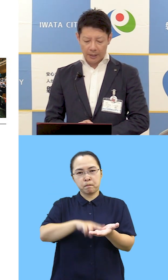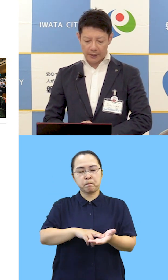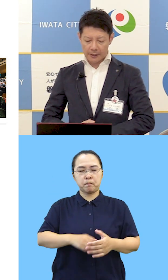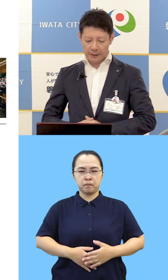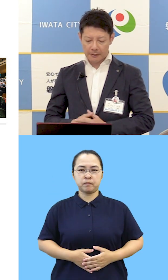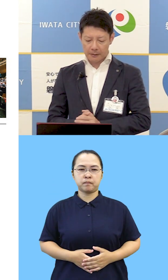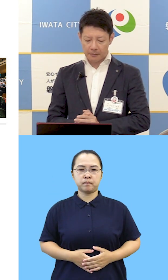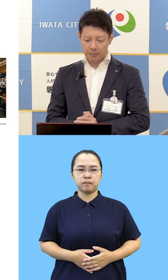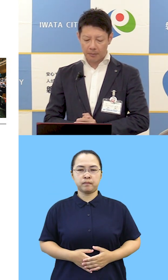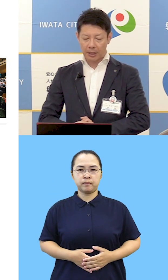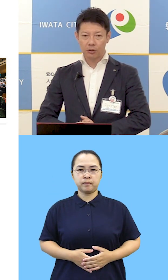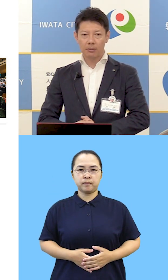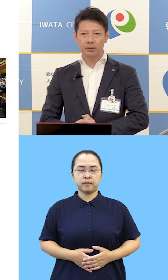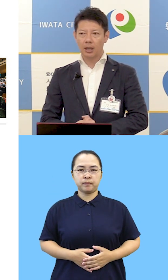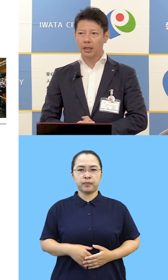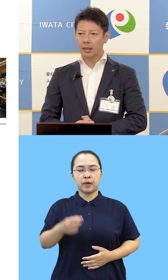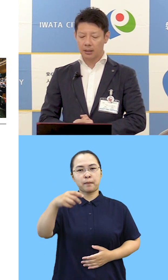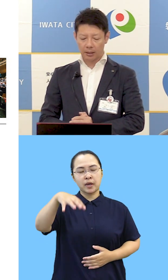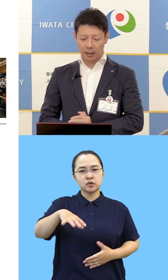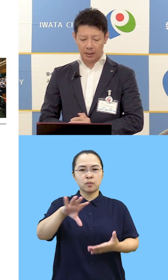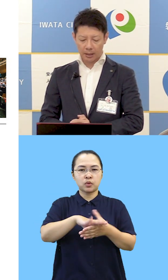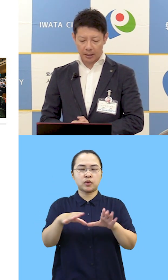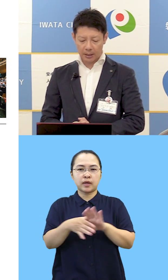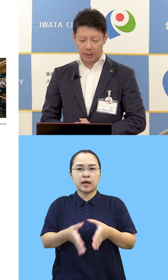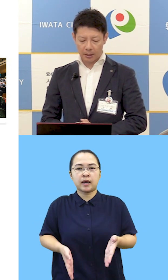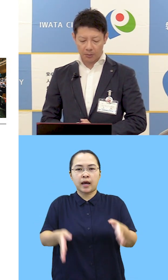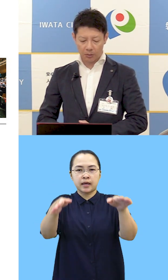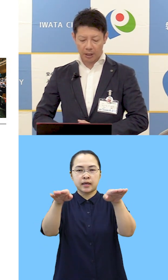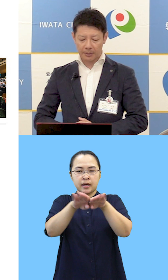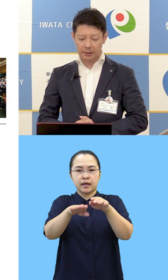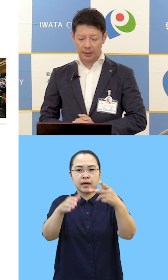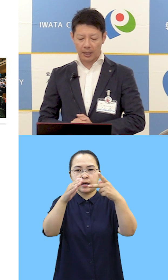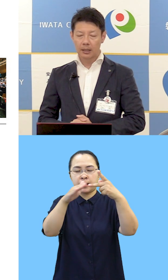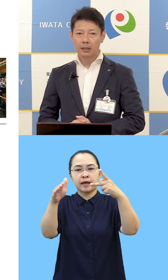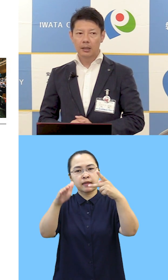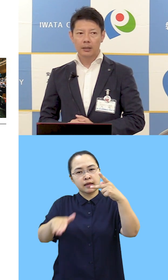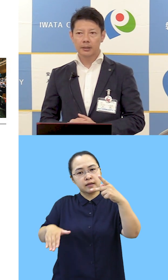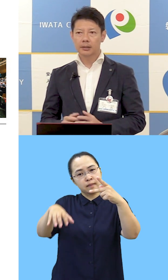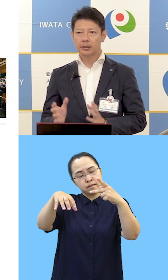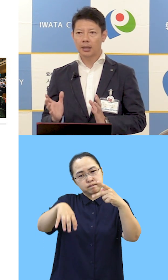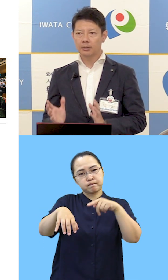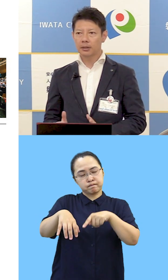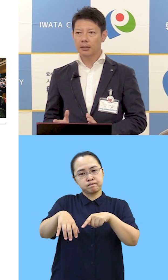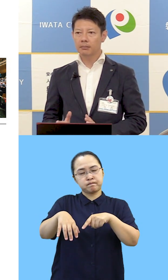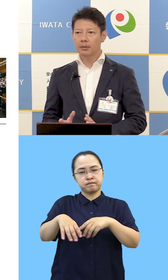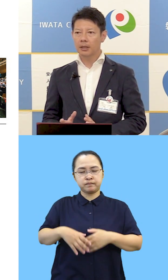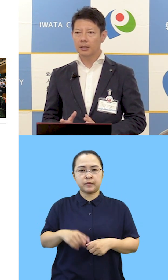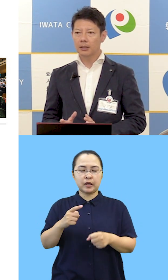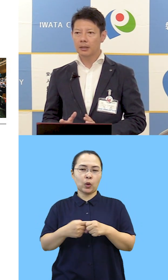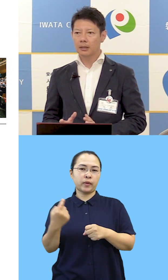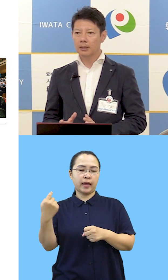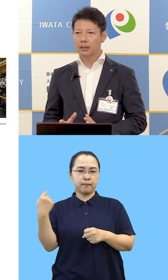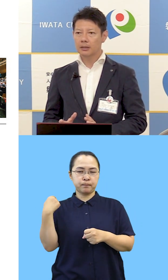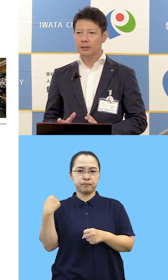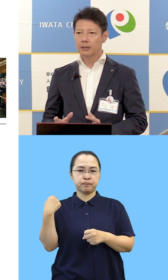。場所は文化会館カタリアで、行いますが、昨年、